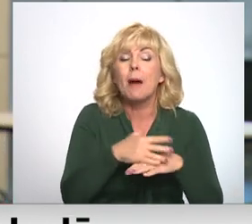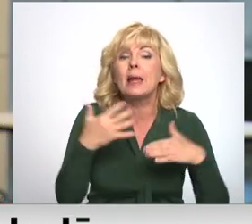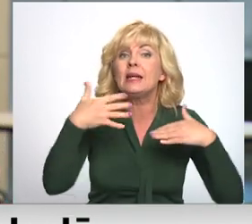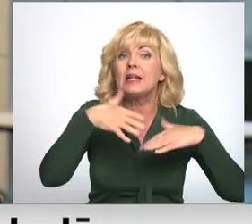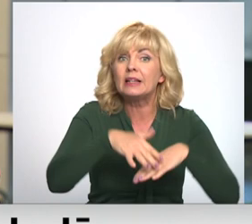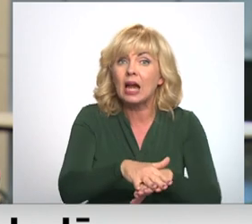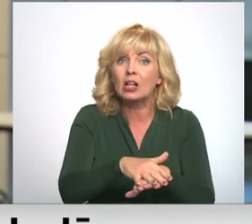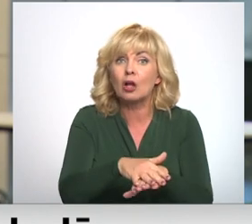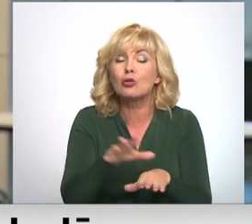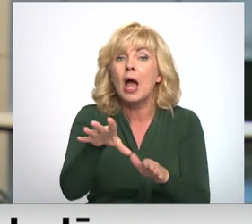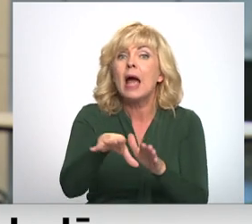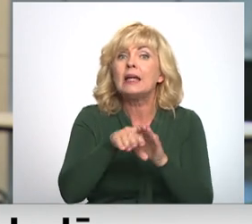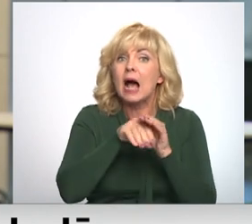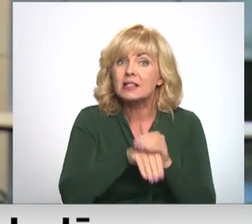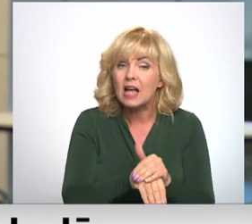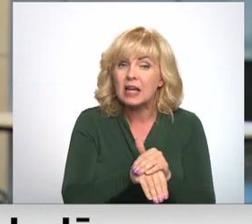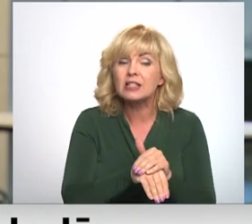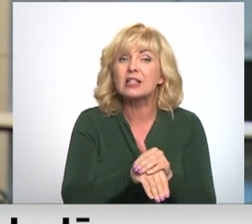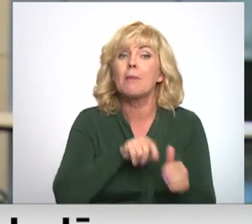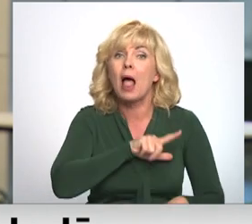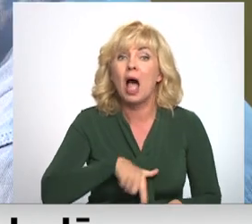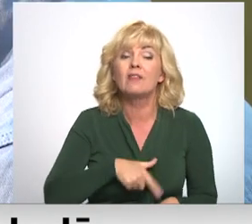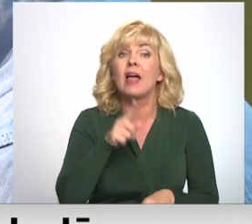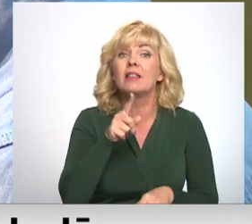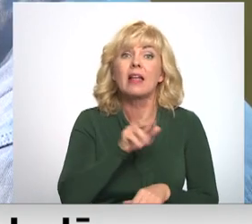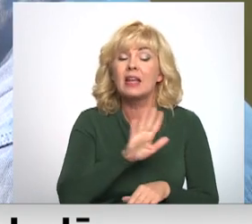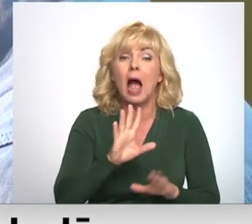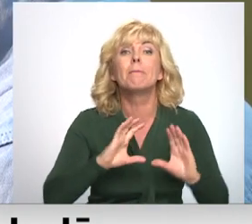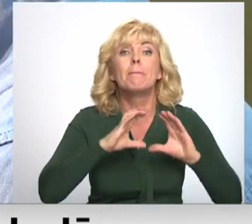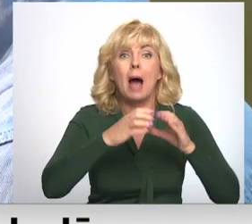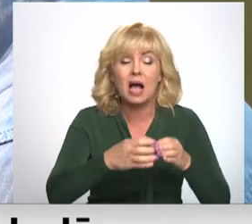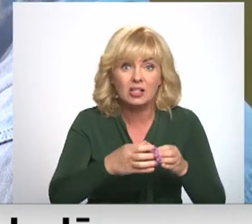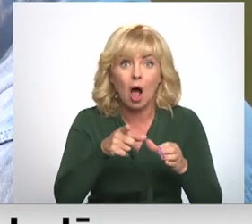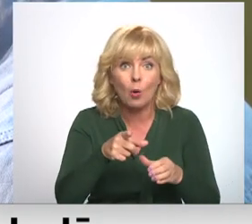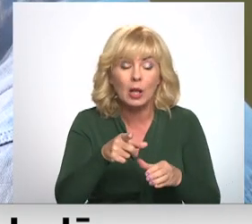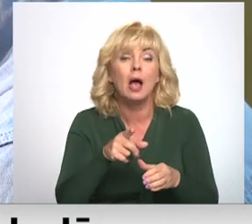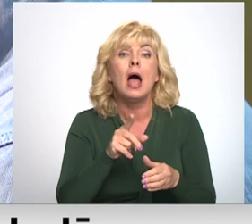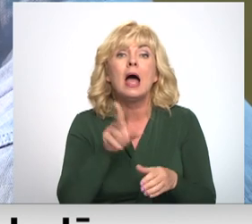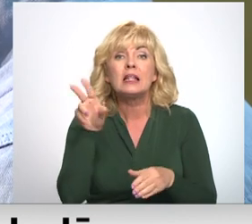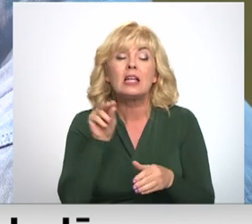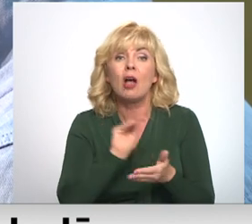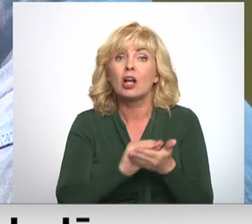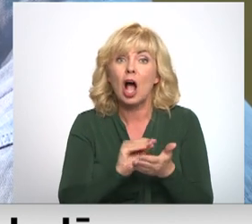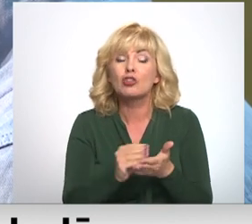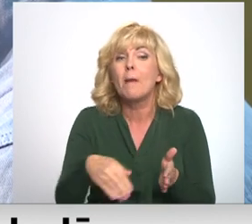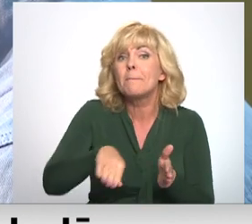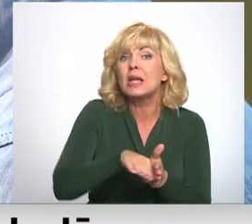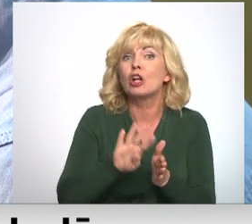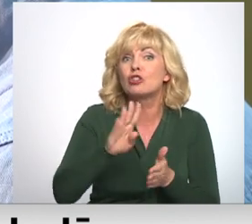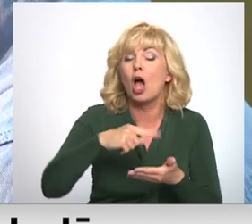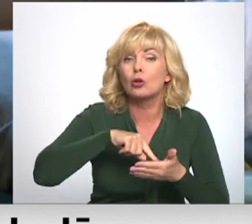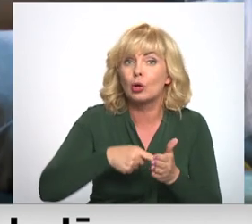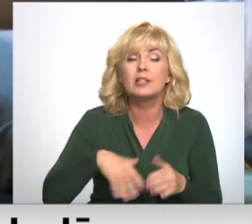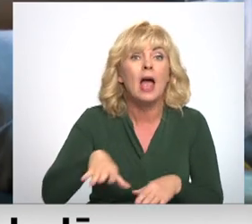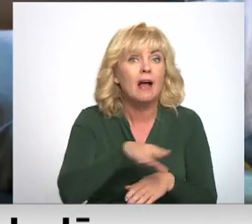jo mēs iesaistām cilvēkus ne tikai Latvijā, bet visā plašajā pasaulē. Rēnis Gusaris diktāta rakstīšanā piedalās jau 4. Reizi un saka, ka